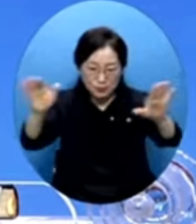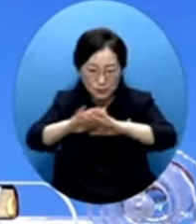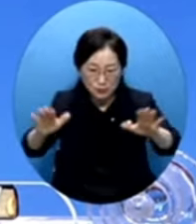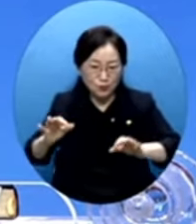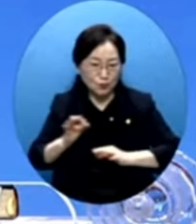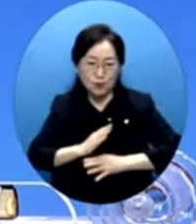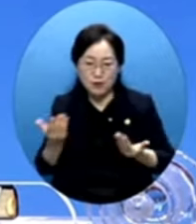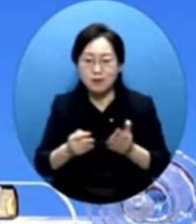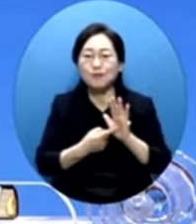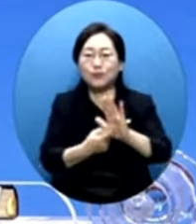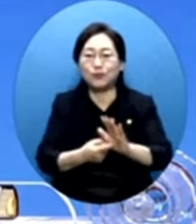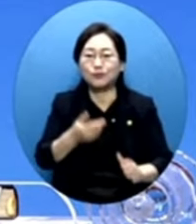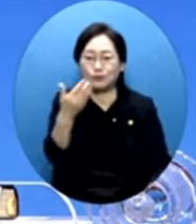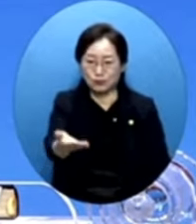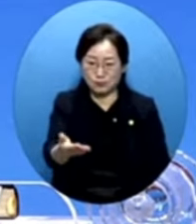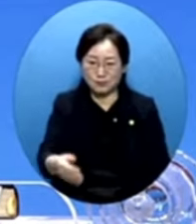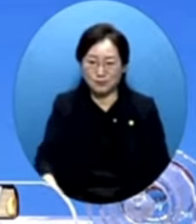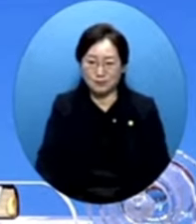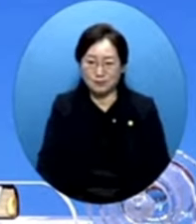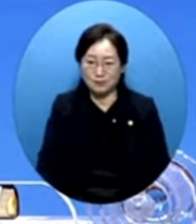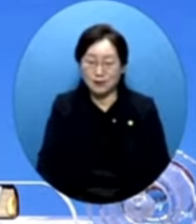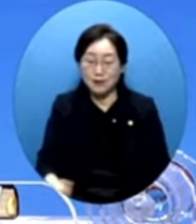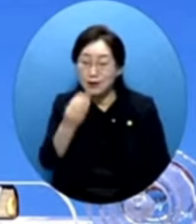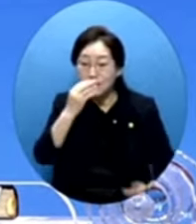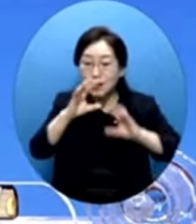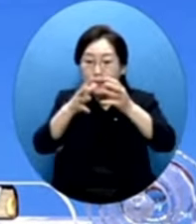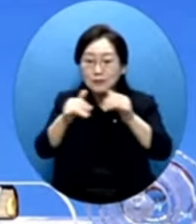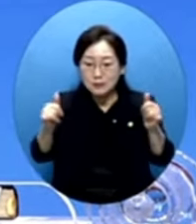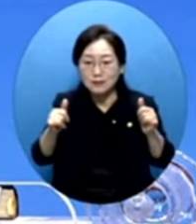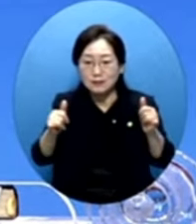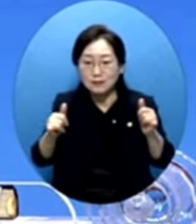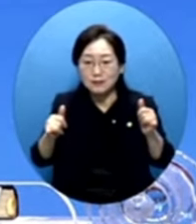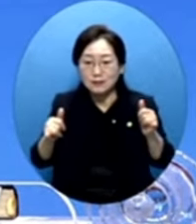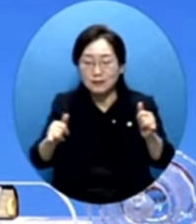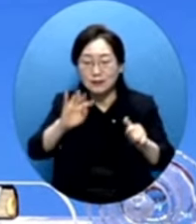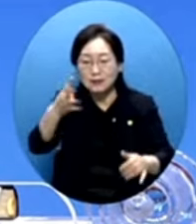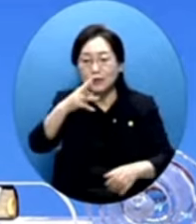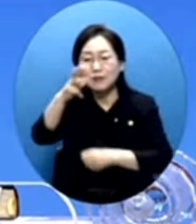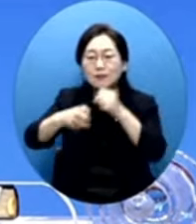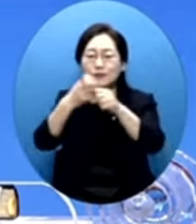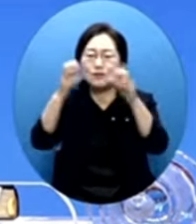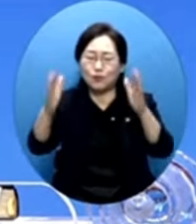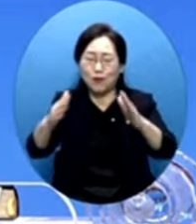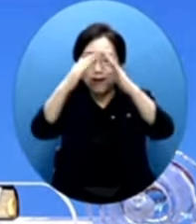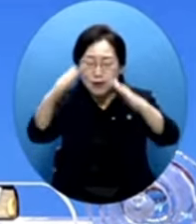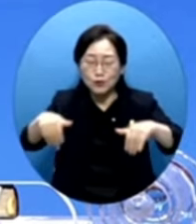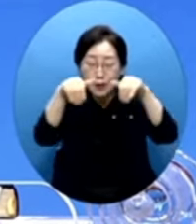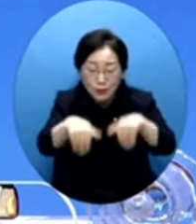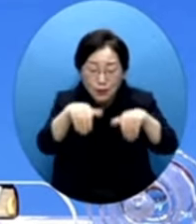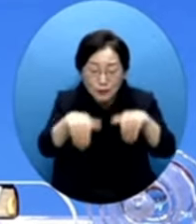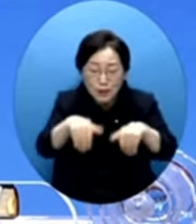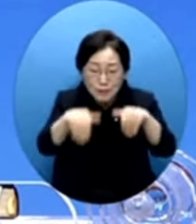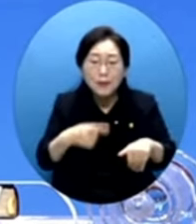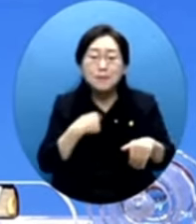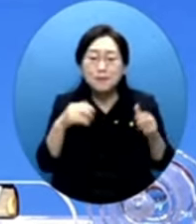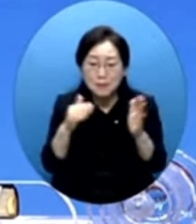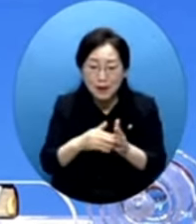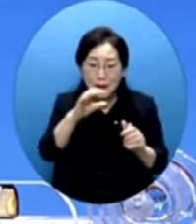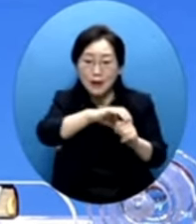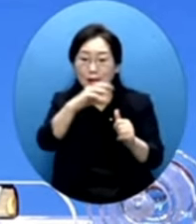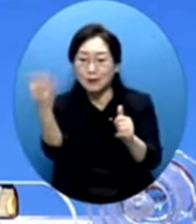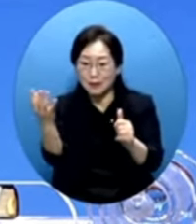주시는 것입니다 아멘 이스라엘 백성들이 백성들이 430년 동안 애굽에서 종사하다가 풀려나서